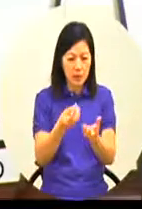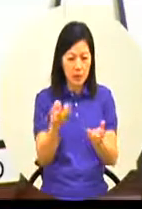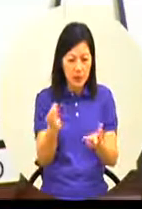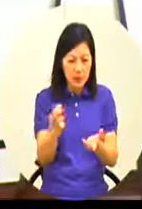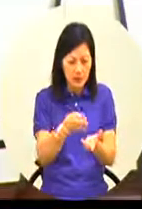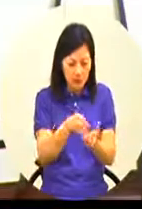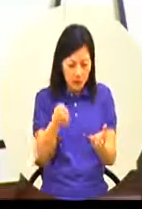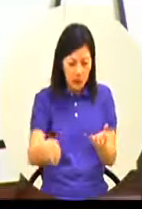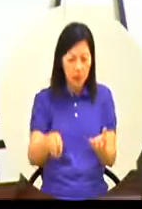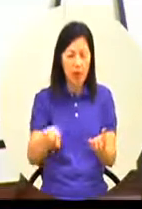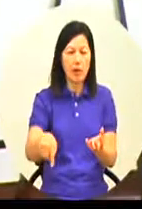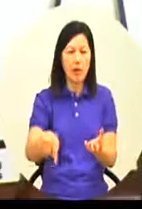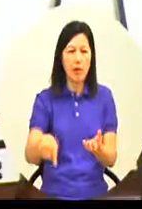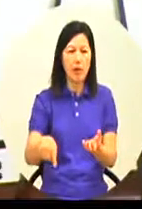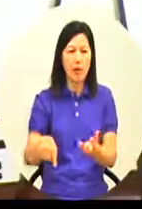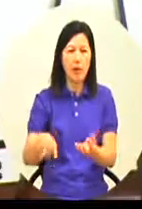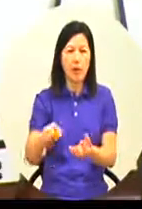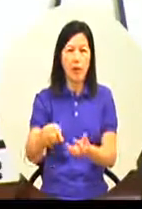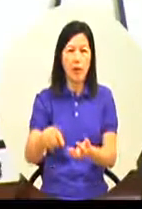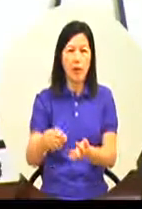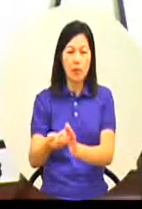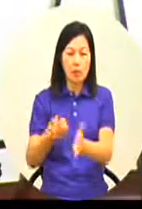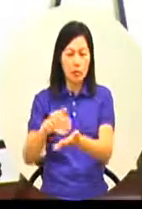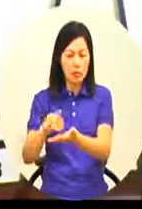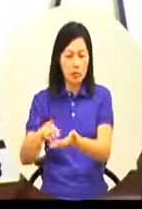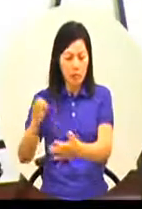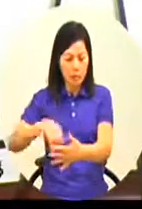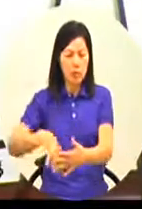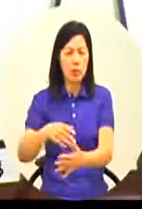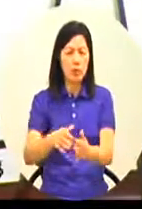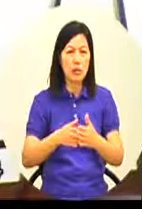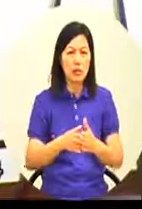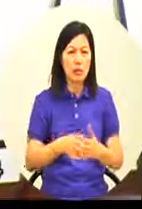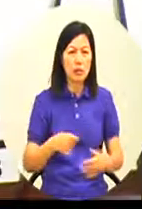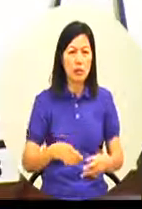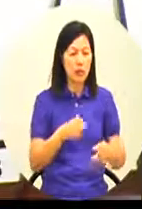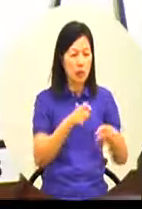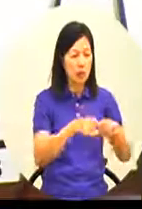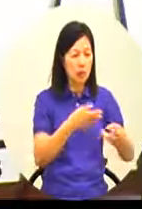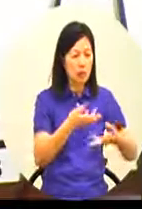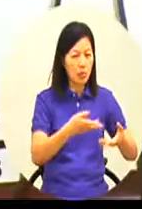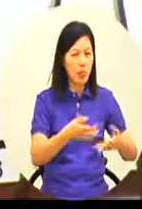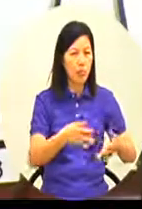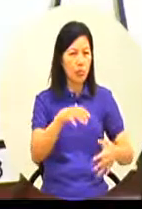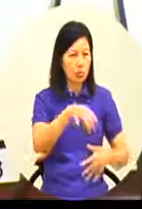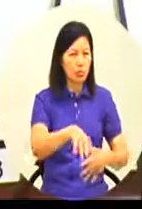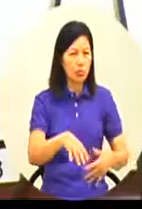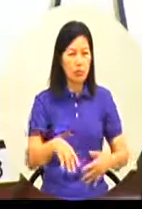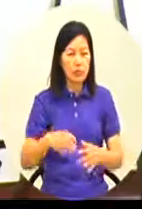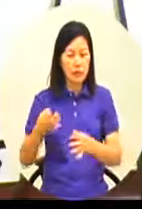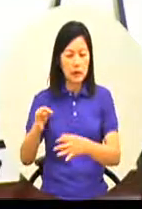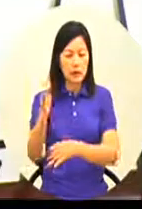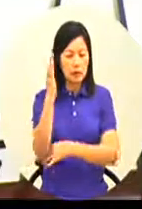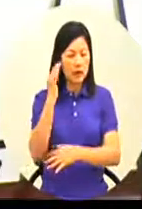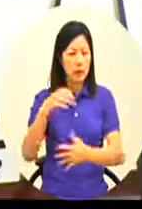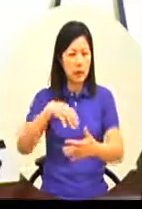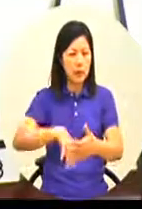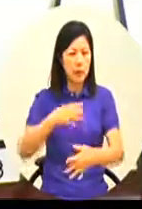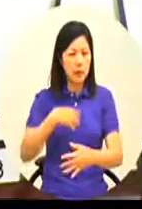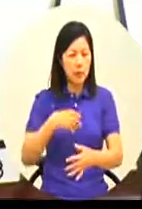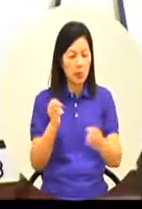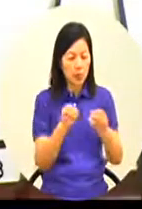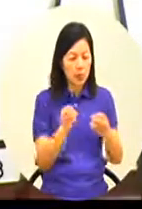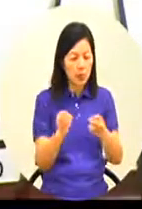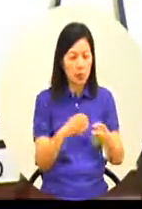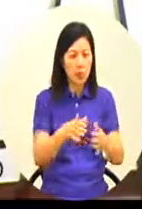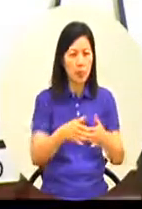在农林部门也讲啊，我想我在公务部门也要讲，未来我在财政部门我也要讲，未来在总咨询我们还是要